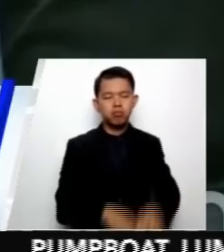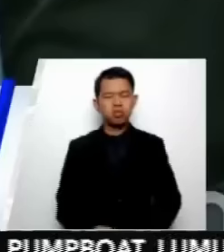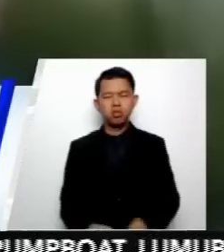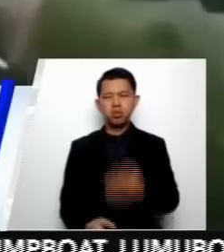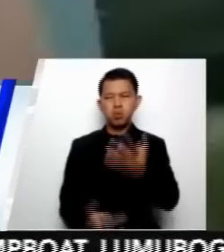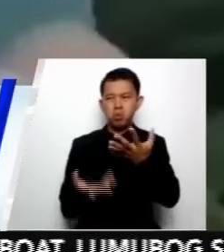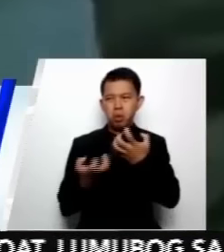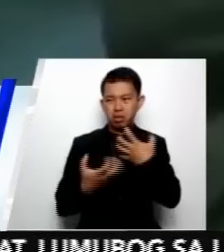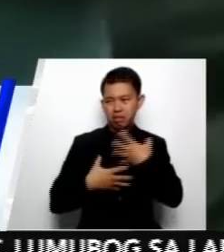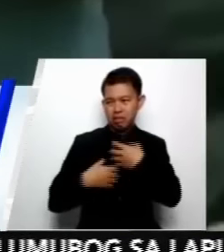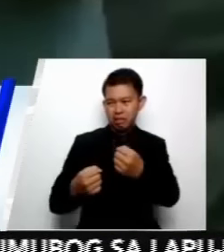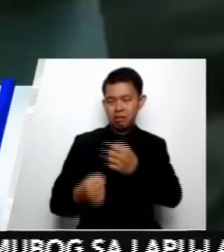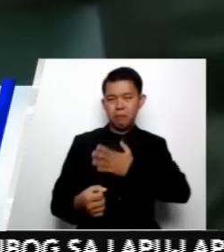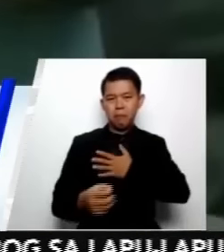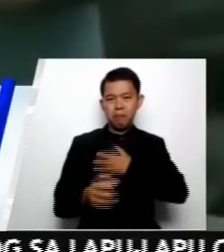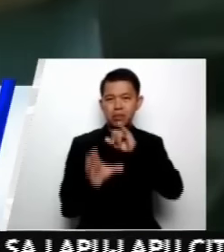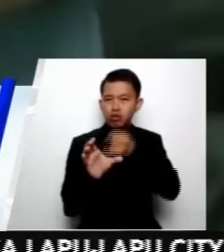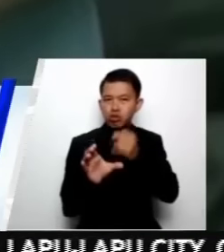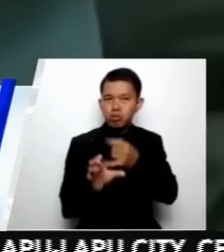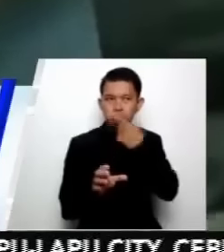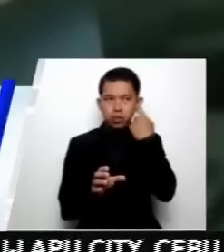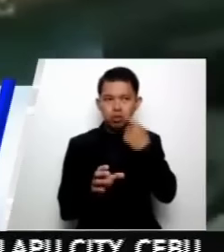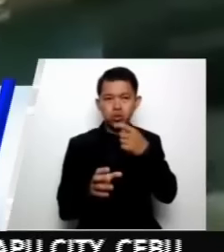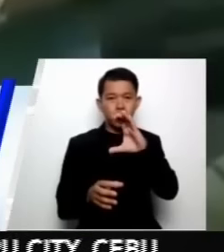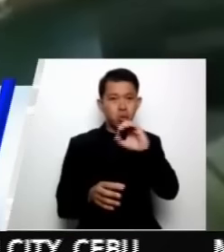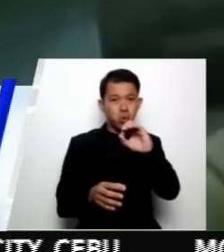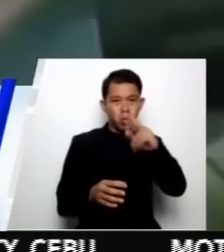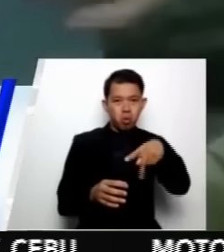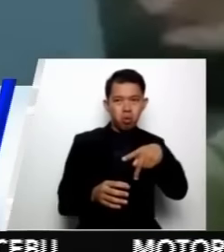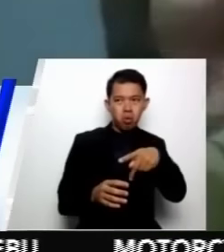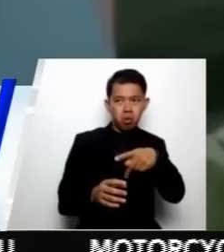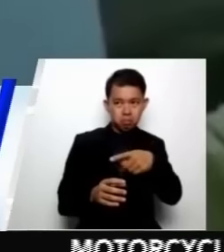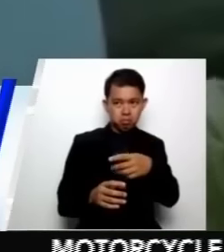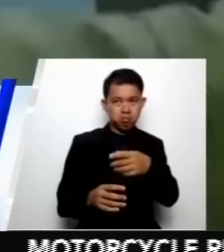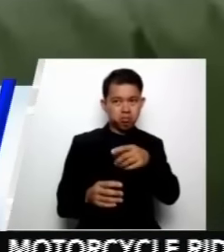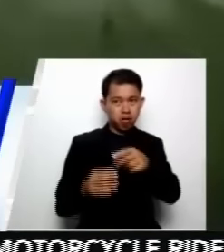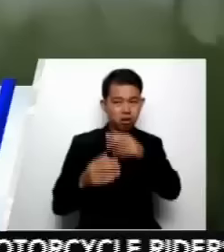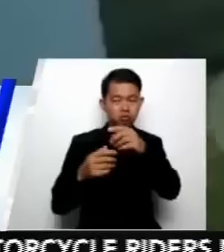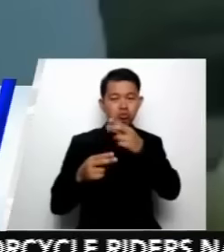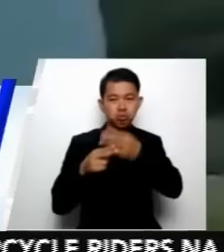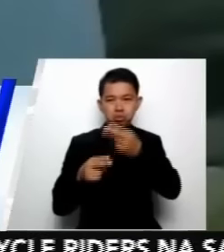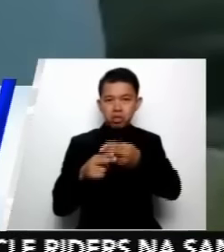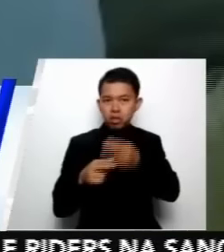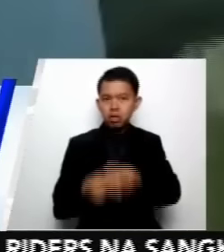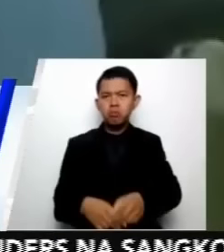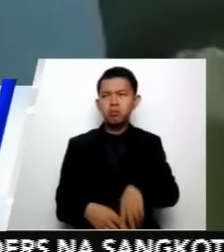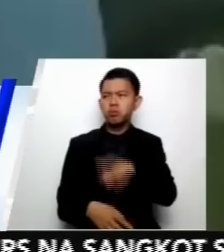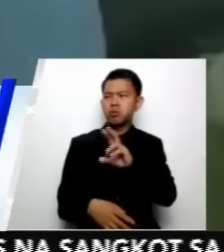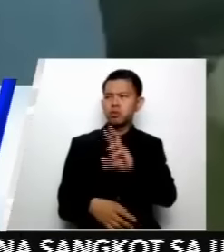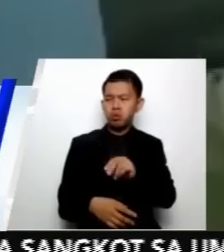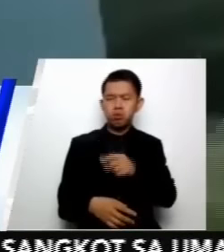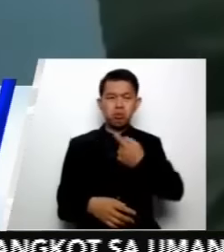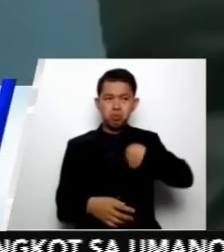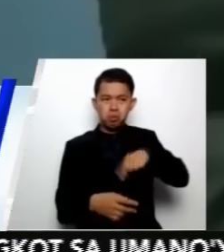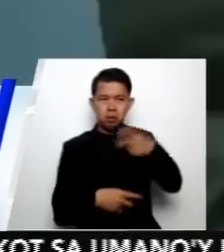pangalan. Nailapit ko dito sa inyong komite. Ang problema namin, kasi naghihirap kami